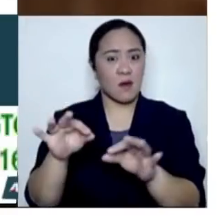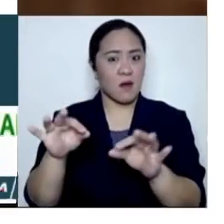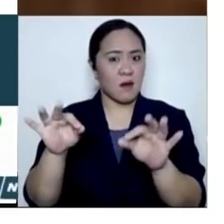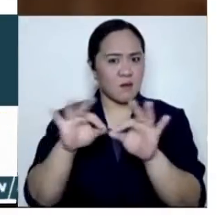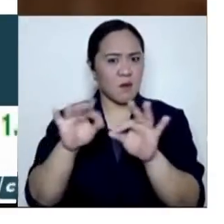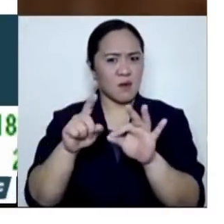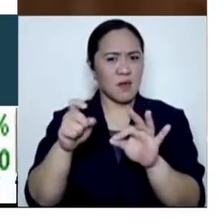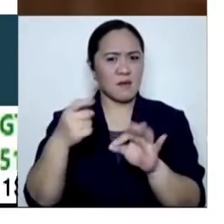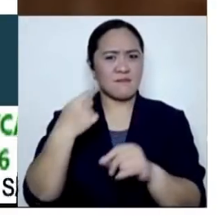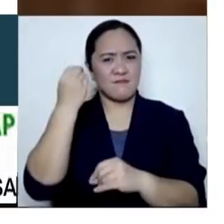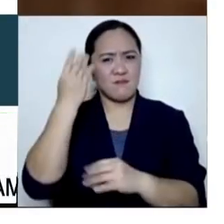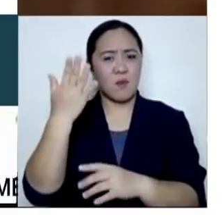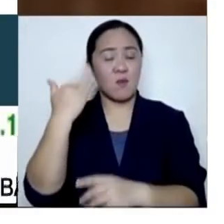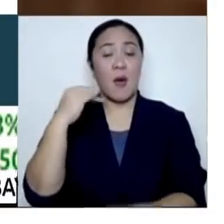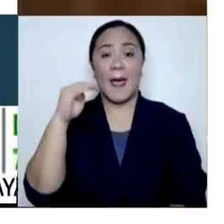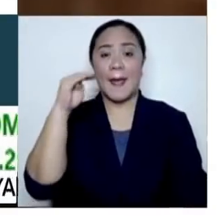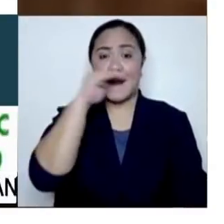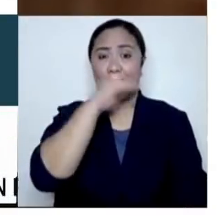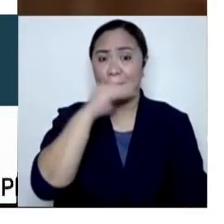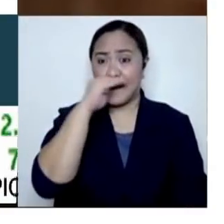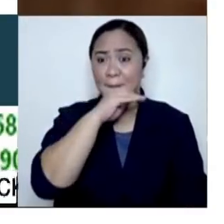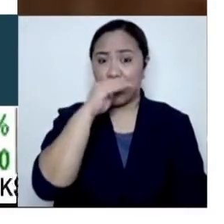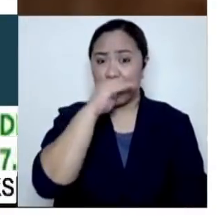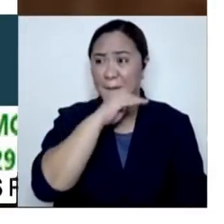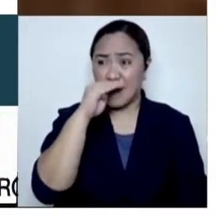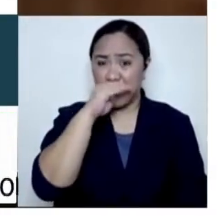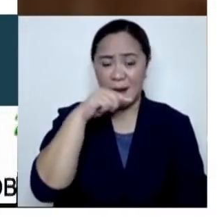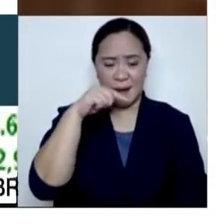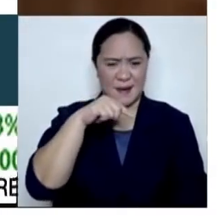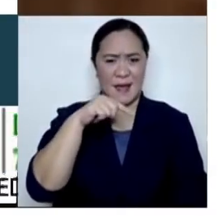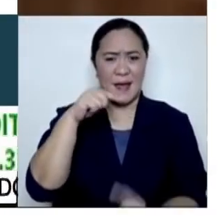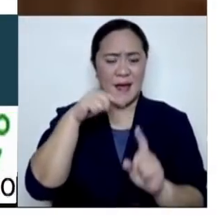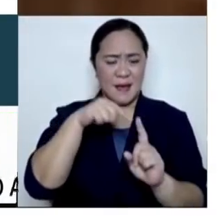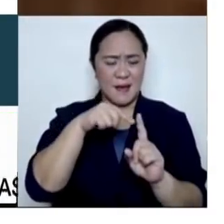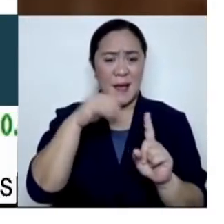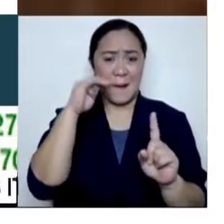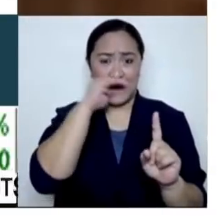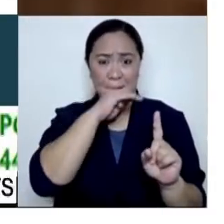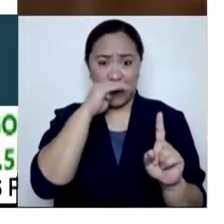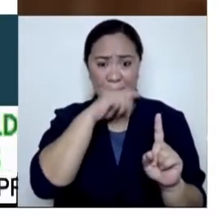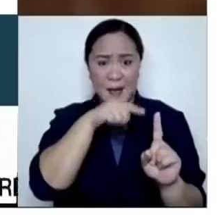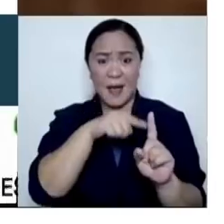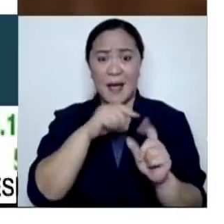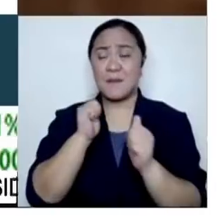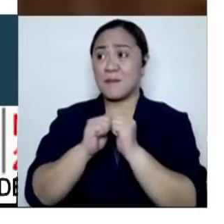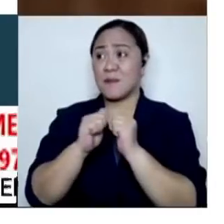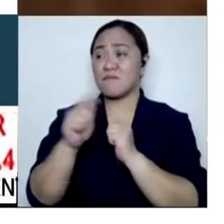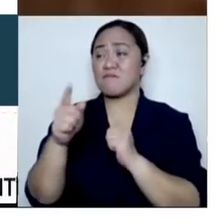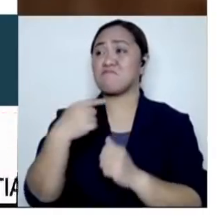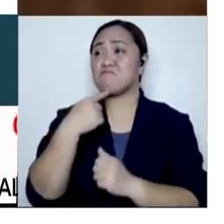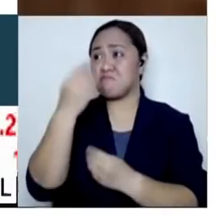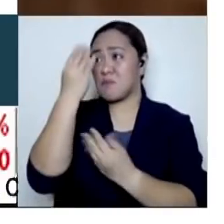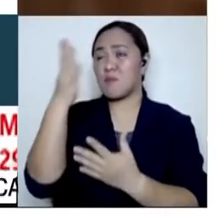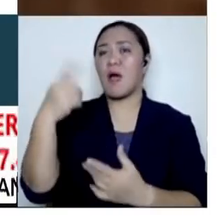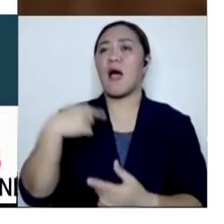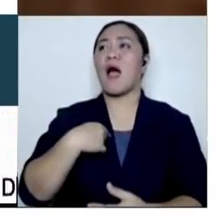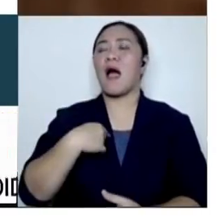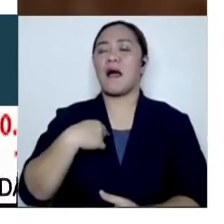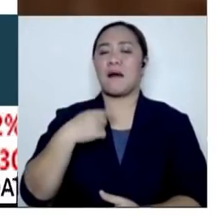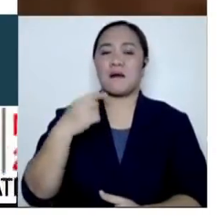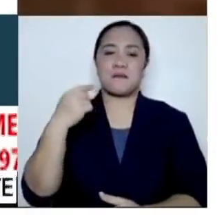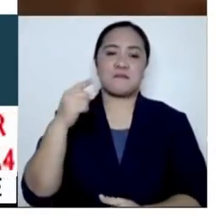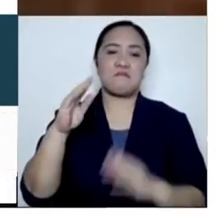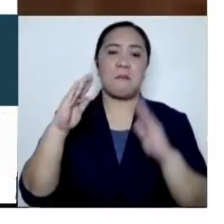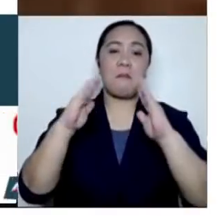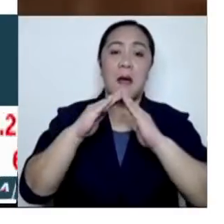already, he's already committing it. Lying. First, sabi niya, yung bahay,